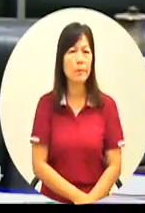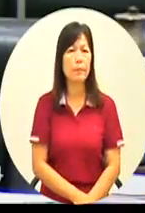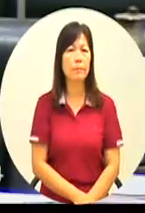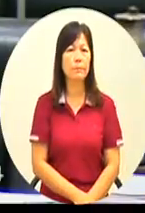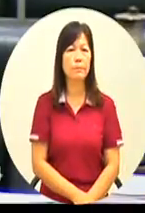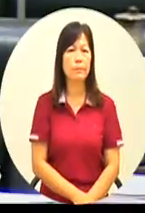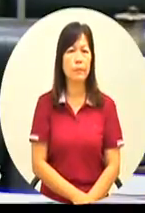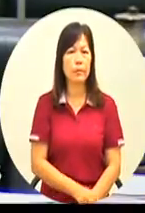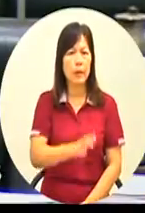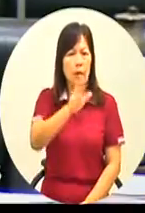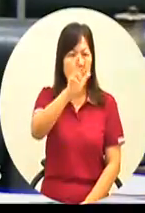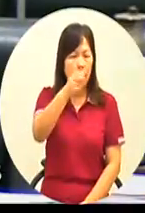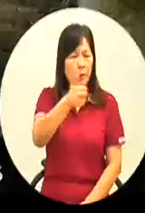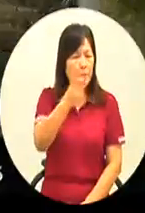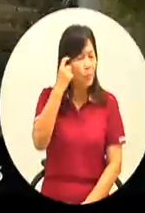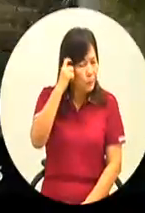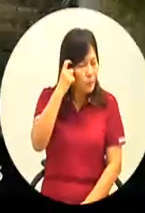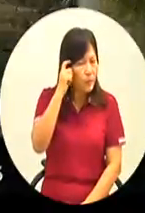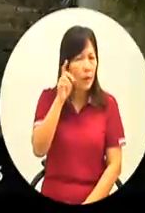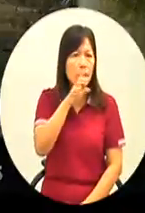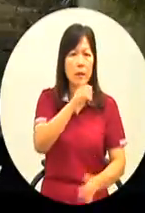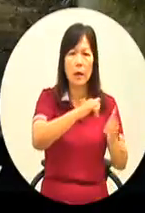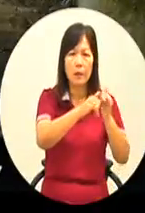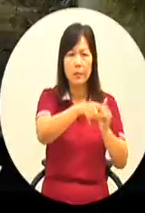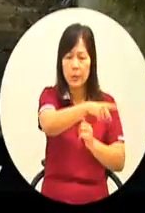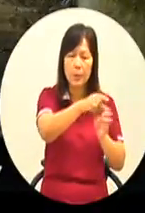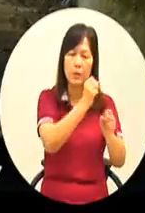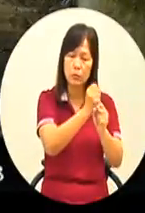你思考一下，老白现在施工